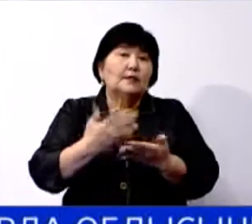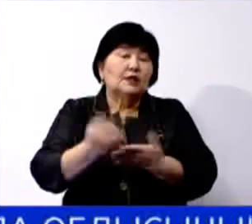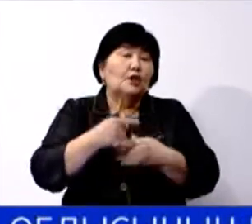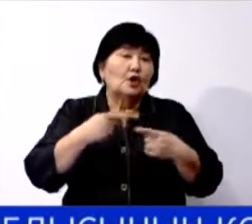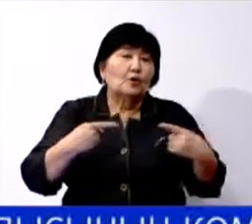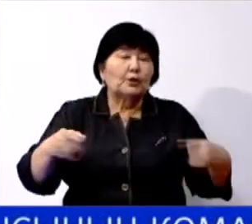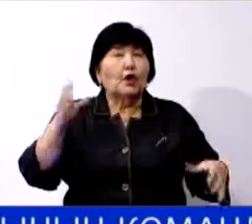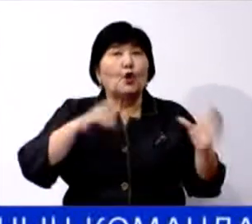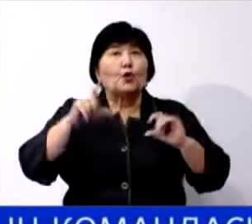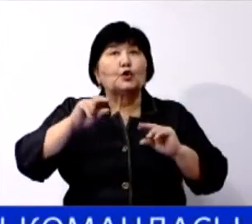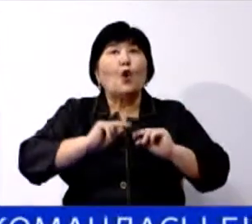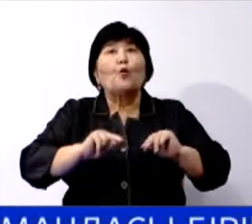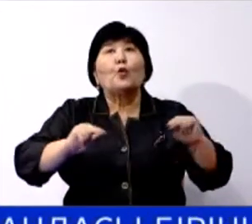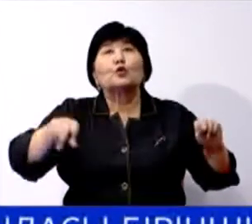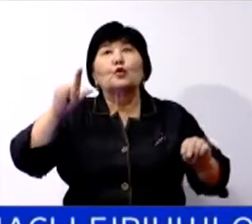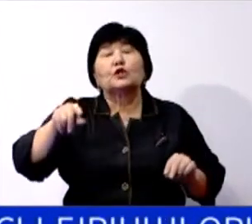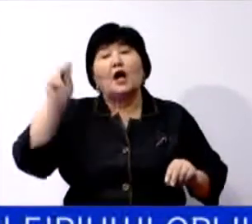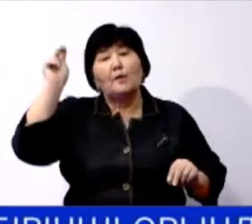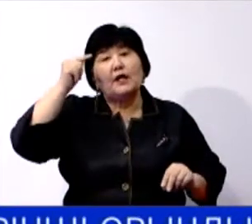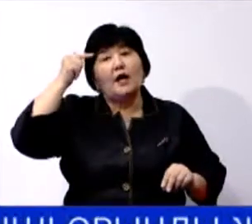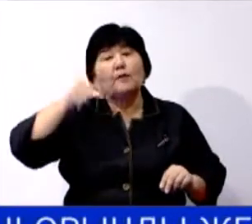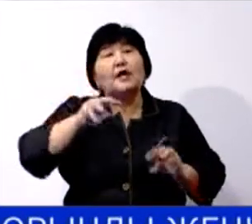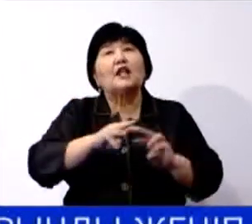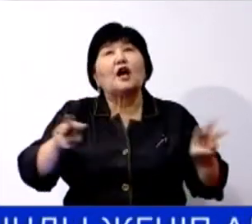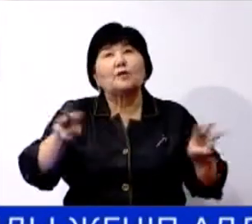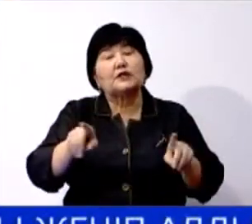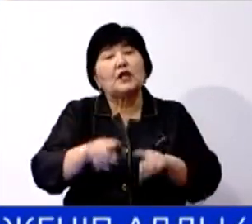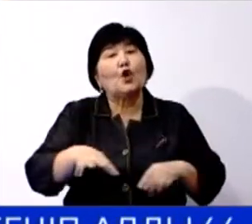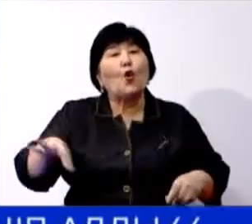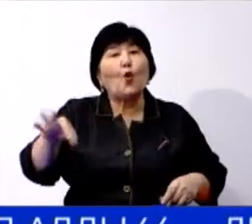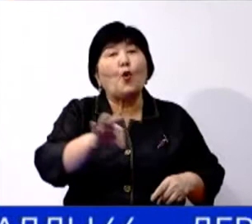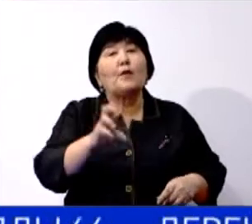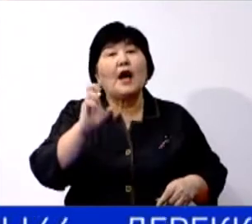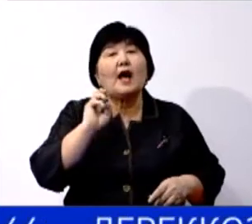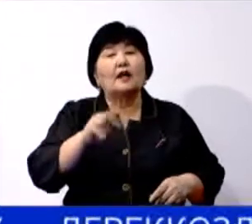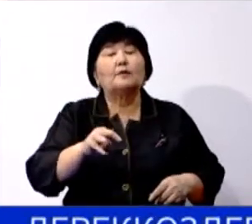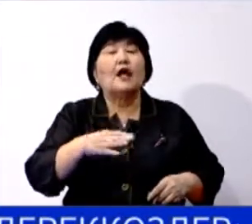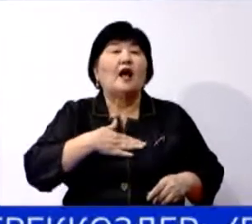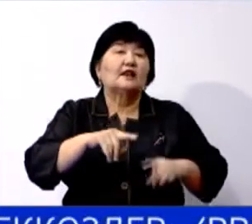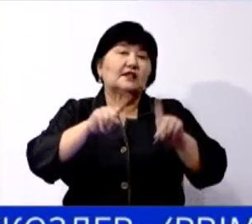бірқатар университет оқытушылары білім және ғылым министрінің және облыс әкімінің алғыс хатымен